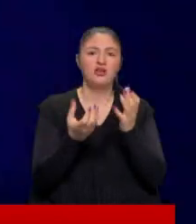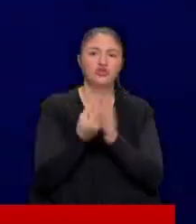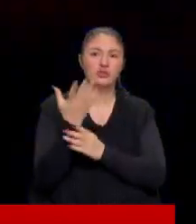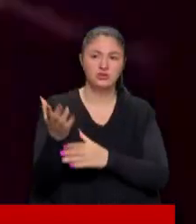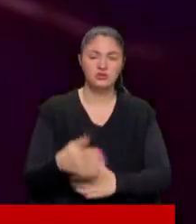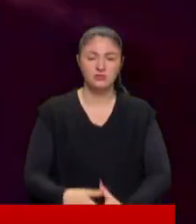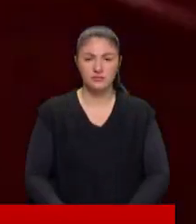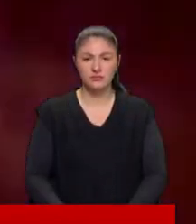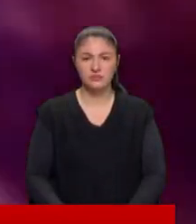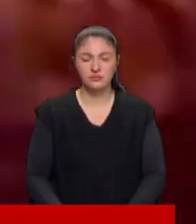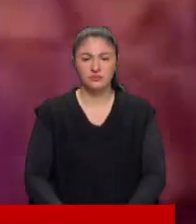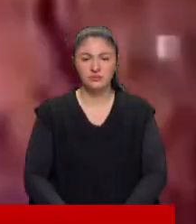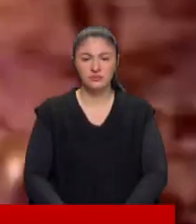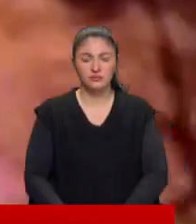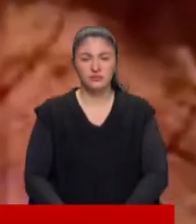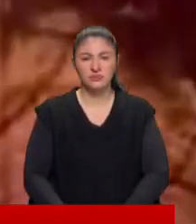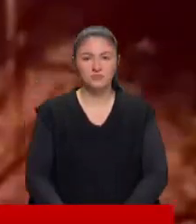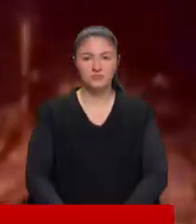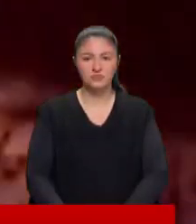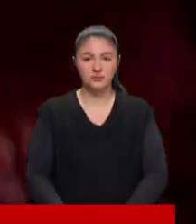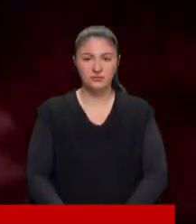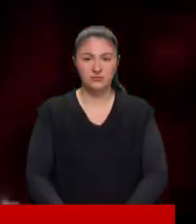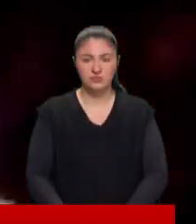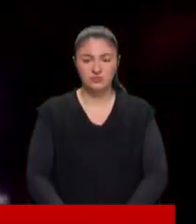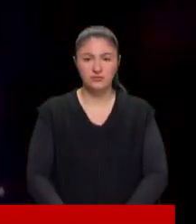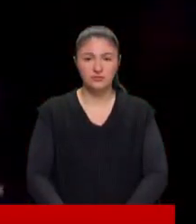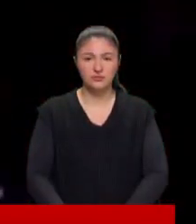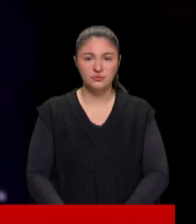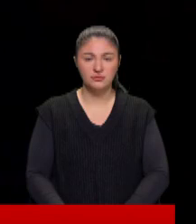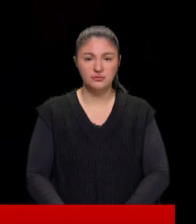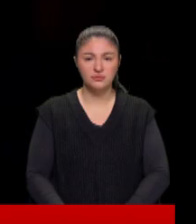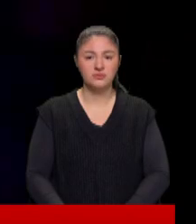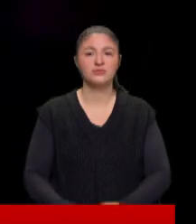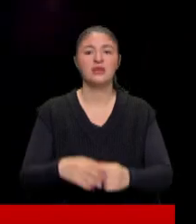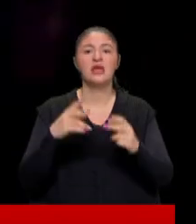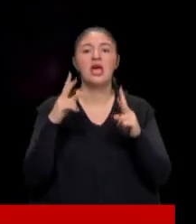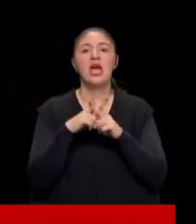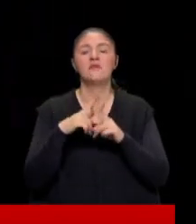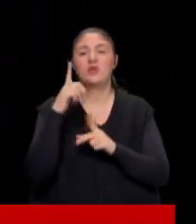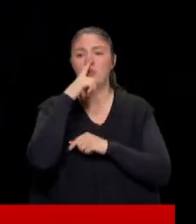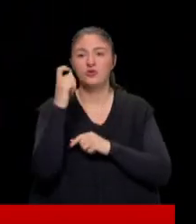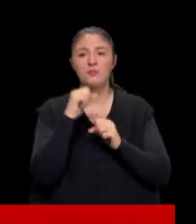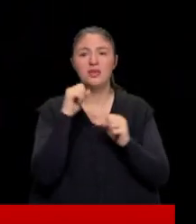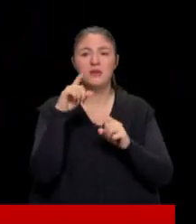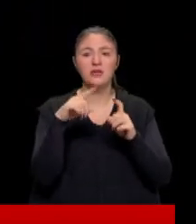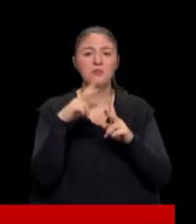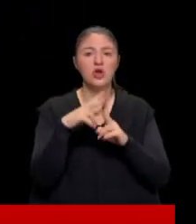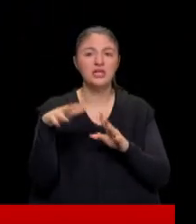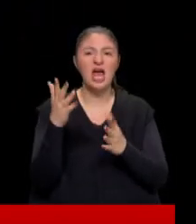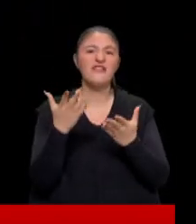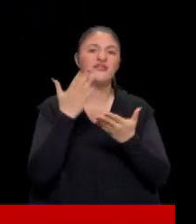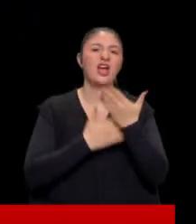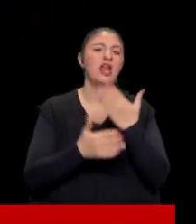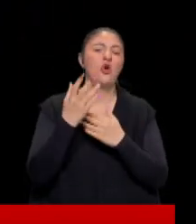çıktı. Emniyet Müdürü patlamada bazı polislerin